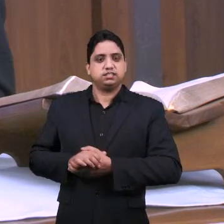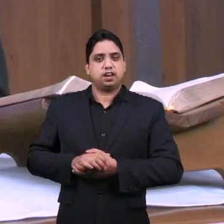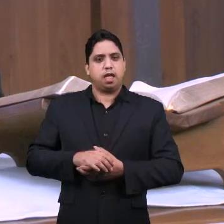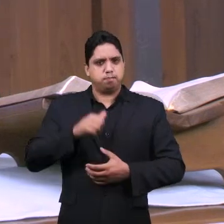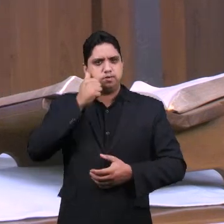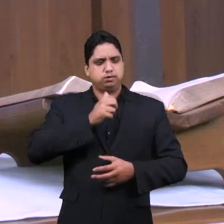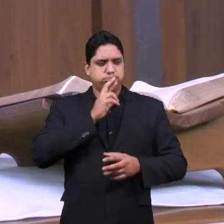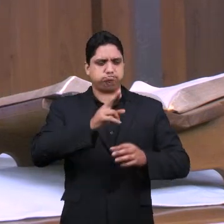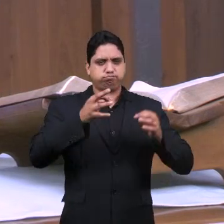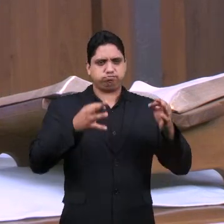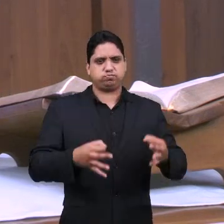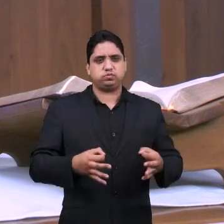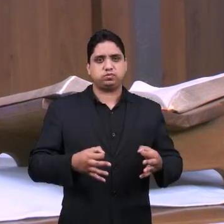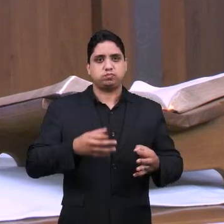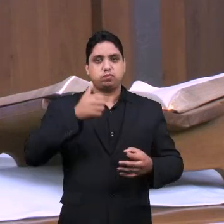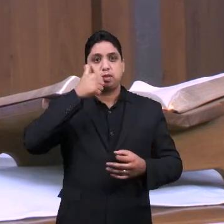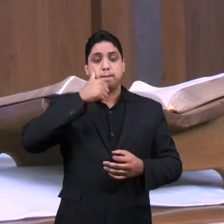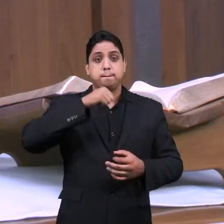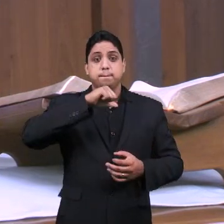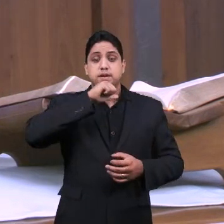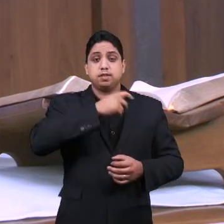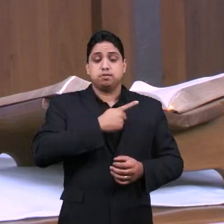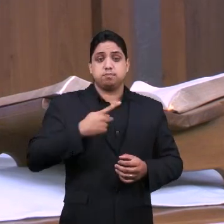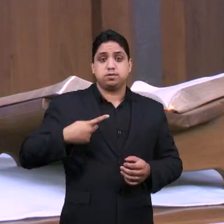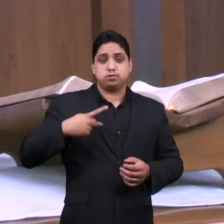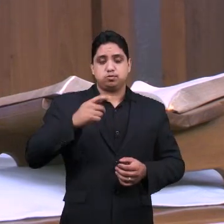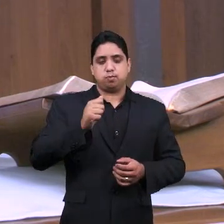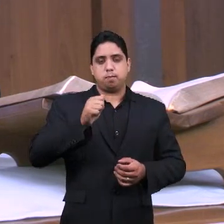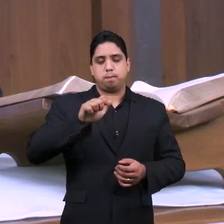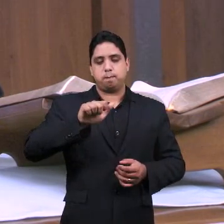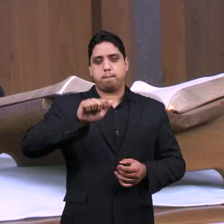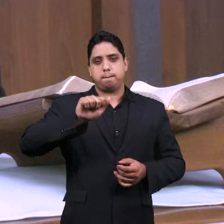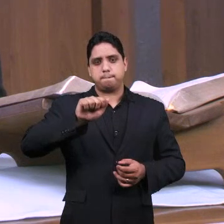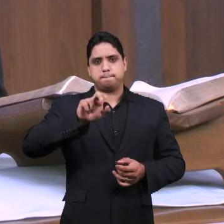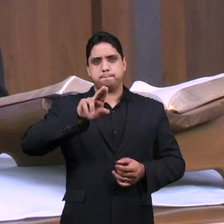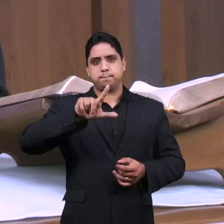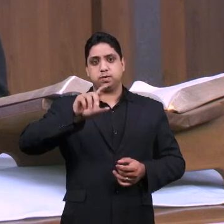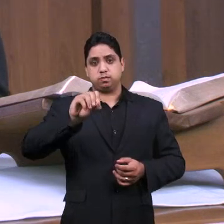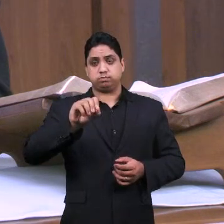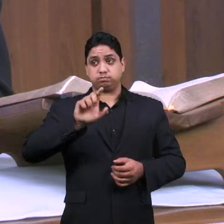Très bien répondu par la sœur, donc